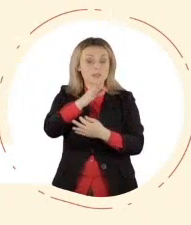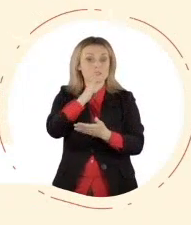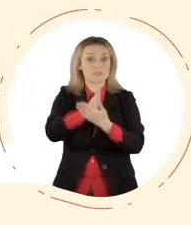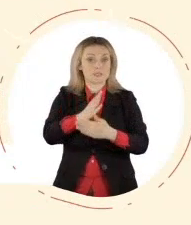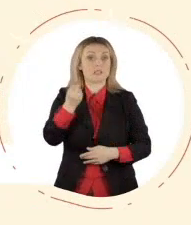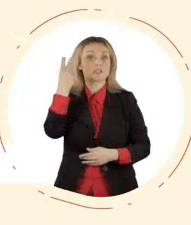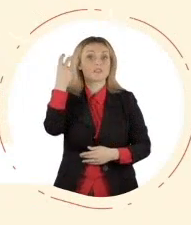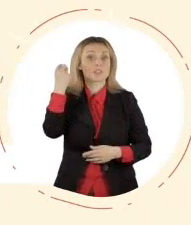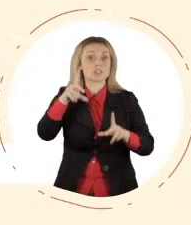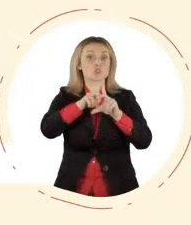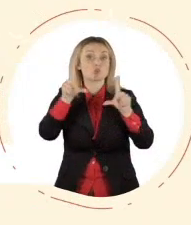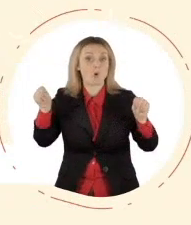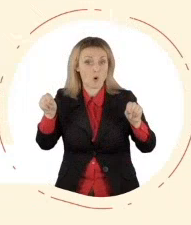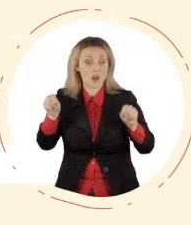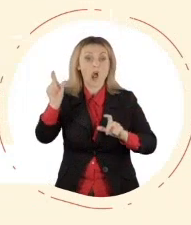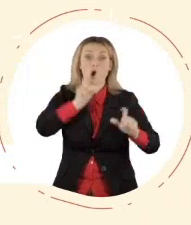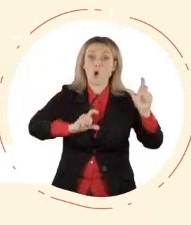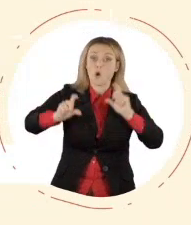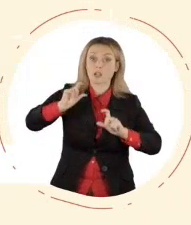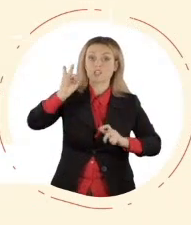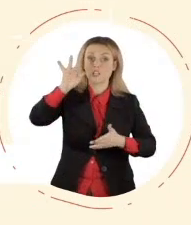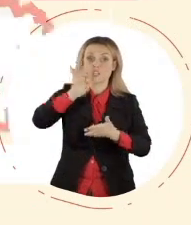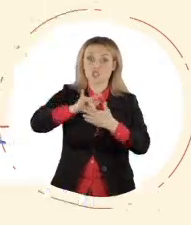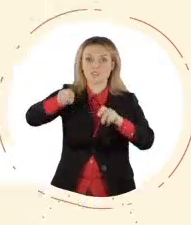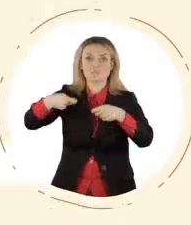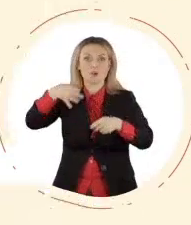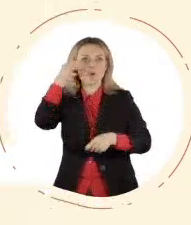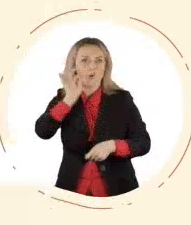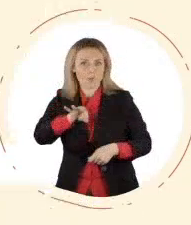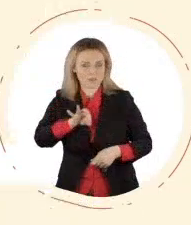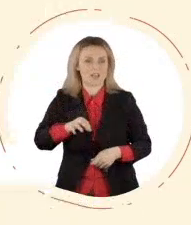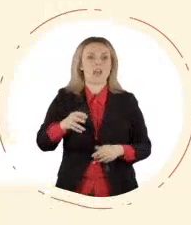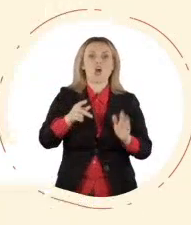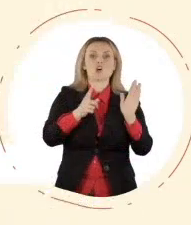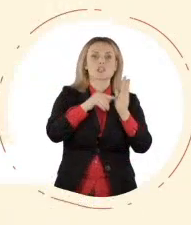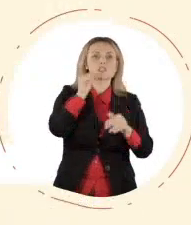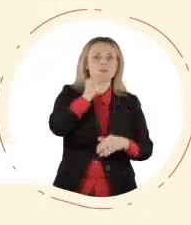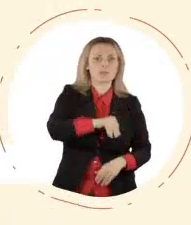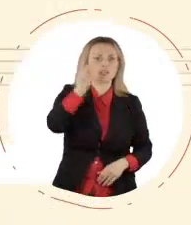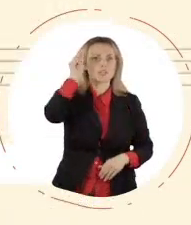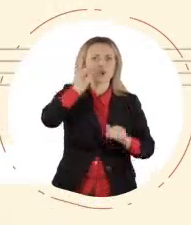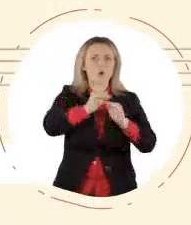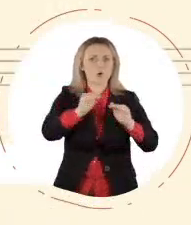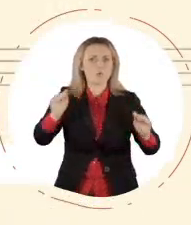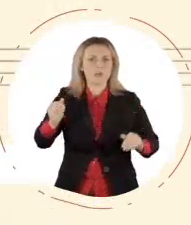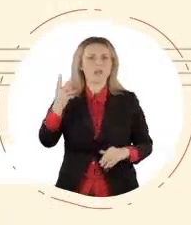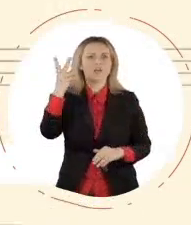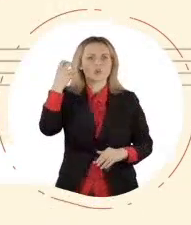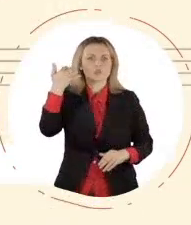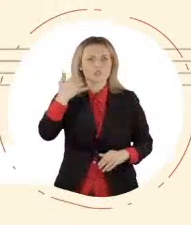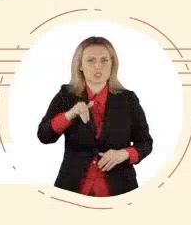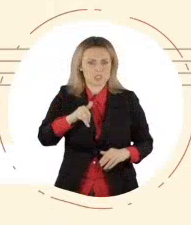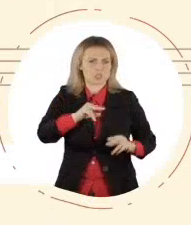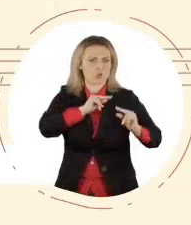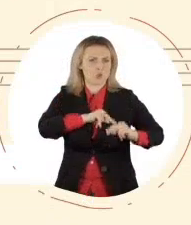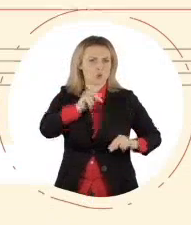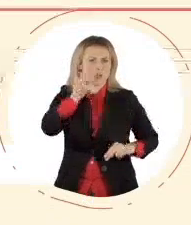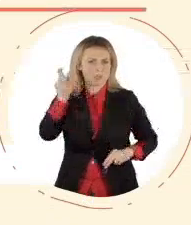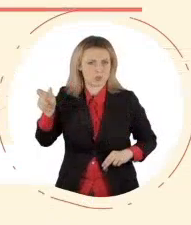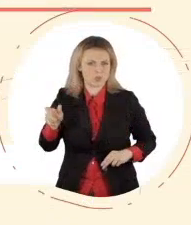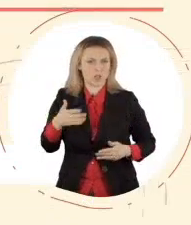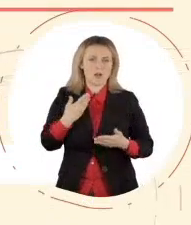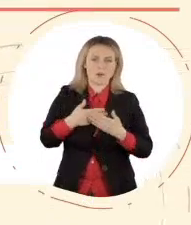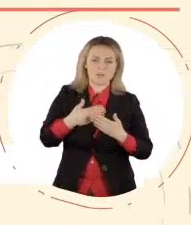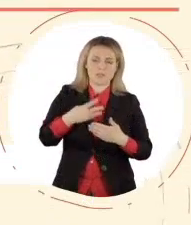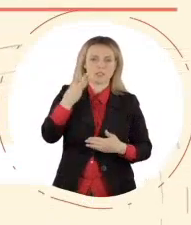sunt 12 școli, colegii și centre de excelență, peste 6.000 de elevi, 250 de angajați, în